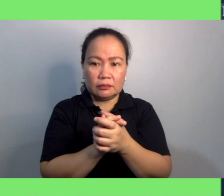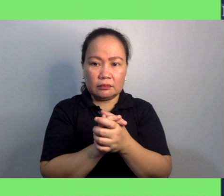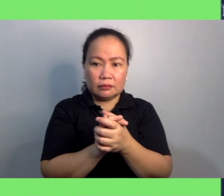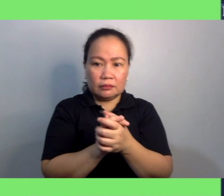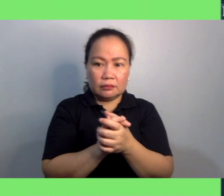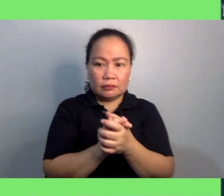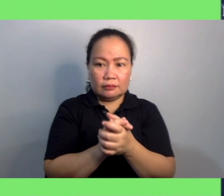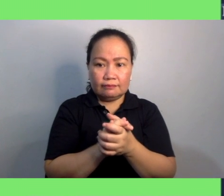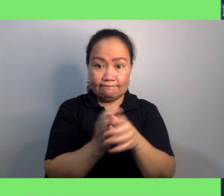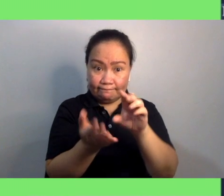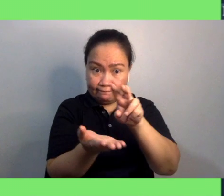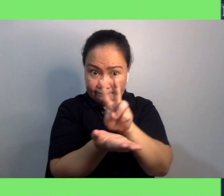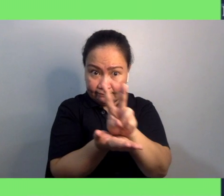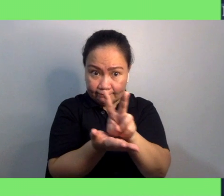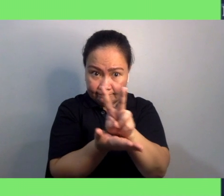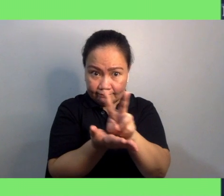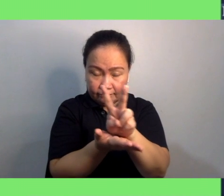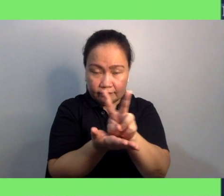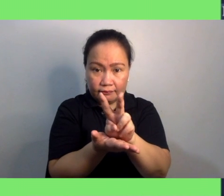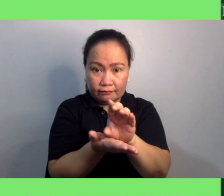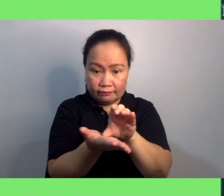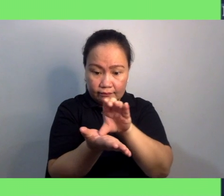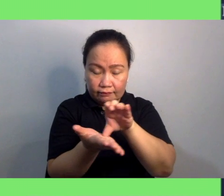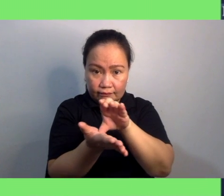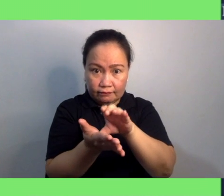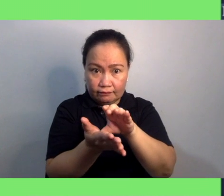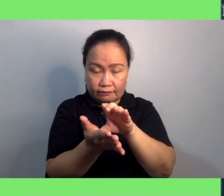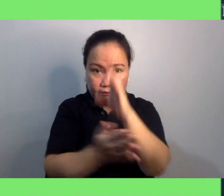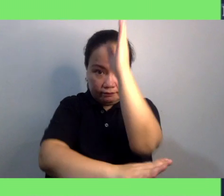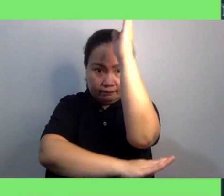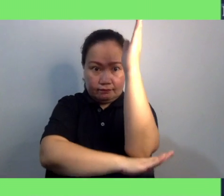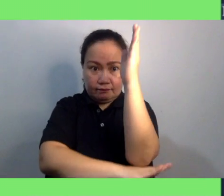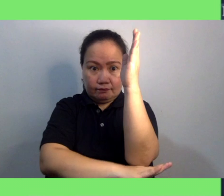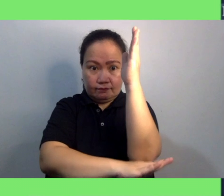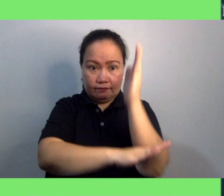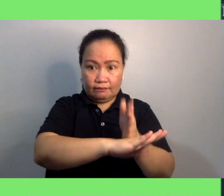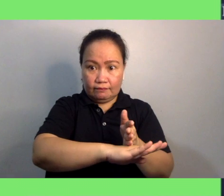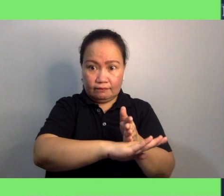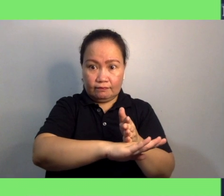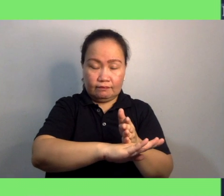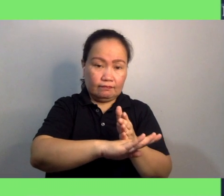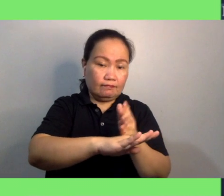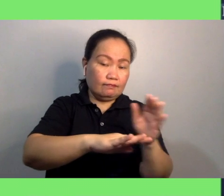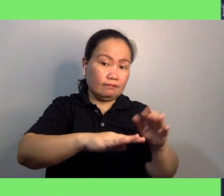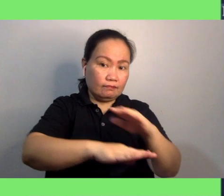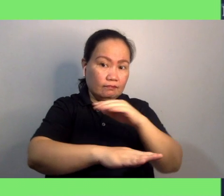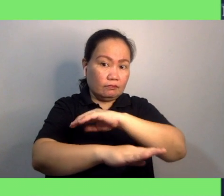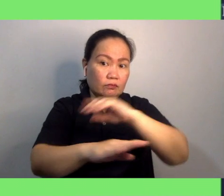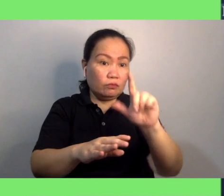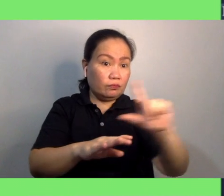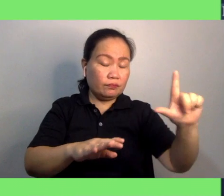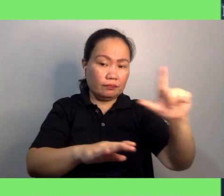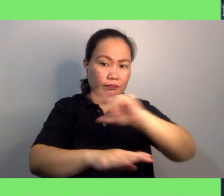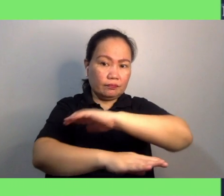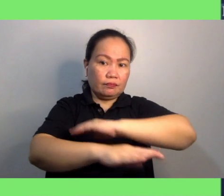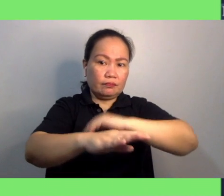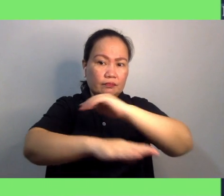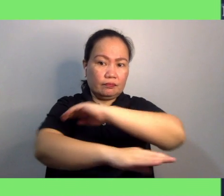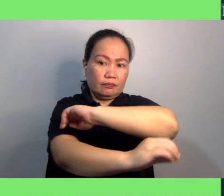tapat natin yung ating vertex. And then, since nandito po ang initial side natin,